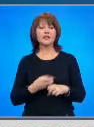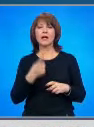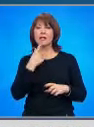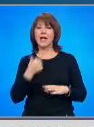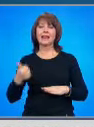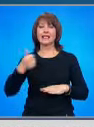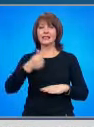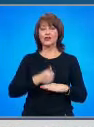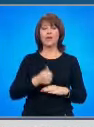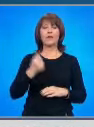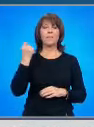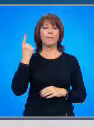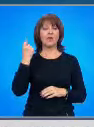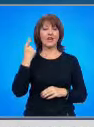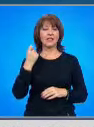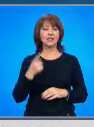назначавам професор